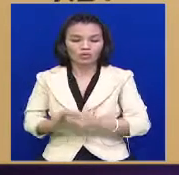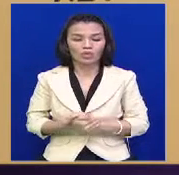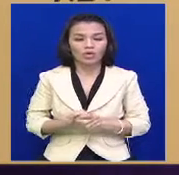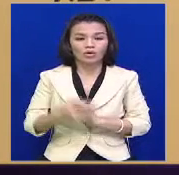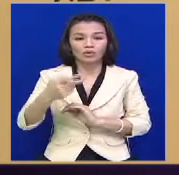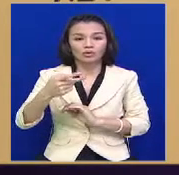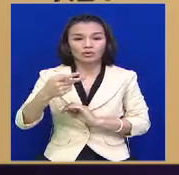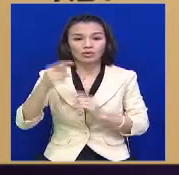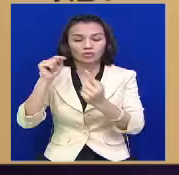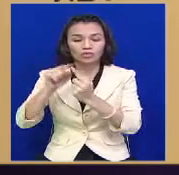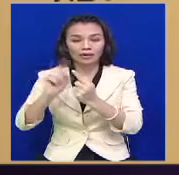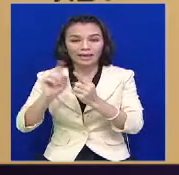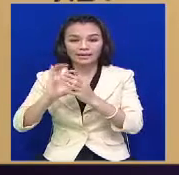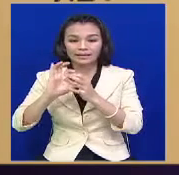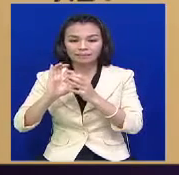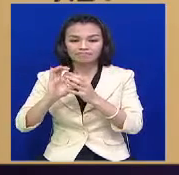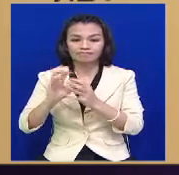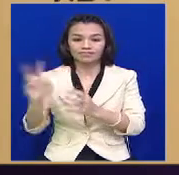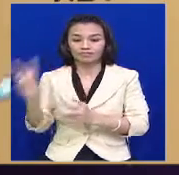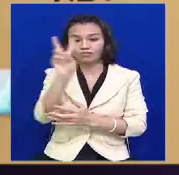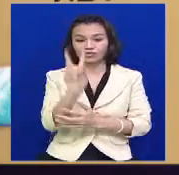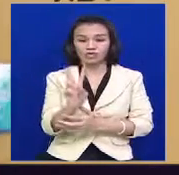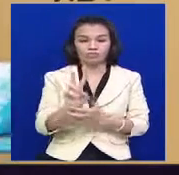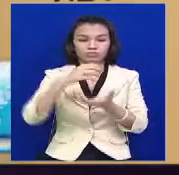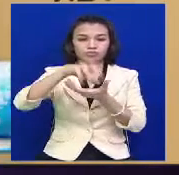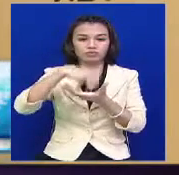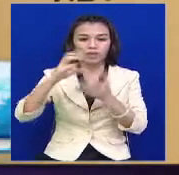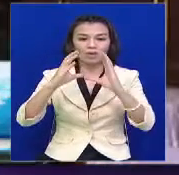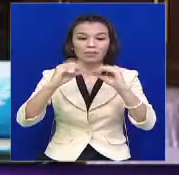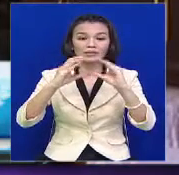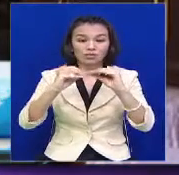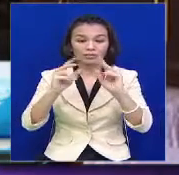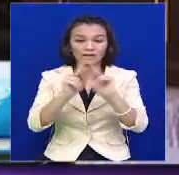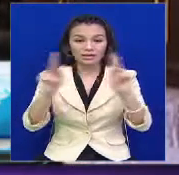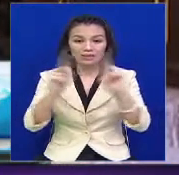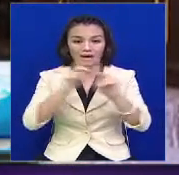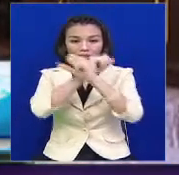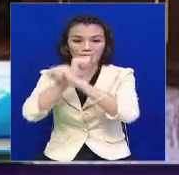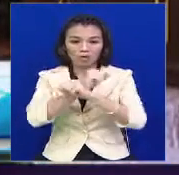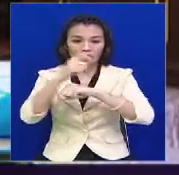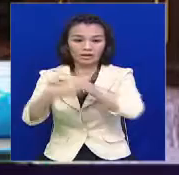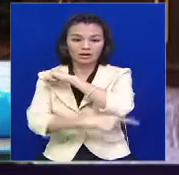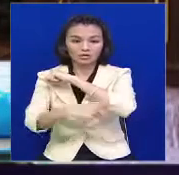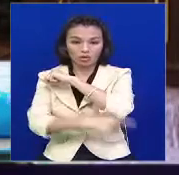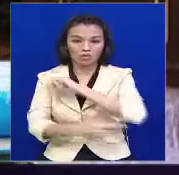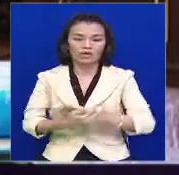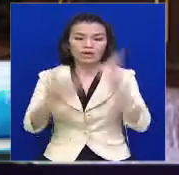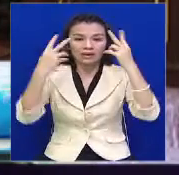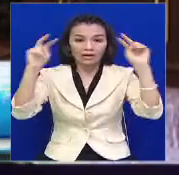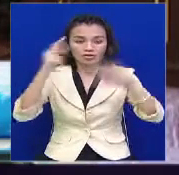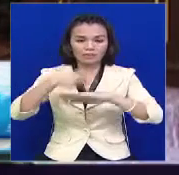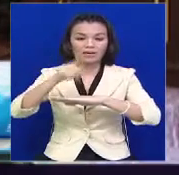ภาครัฐนะคะได้แถลงผลการประชุมคณะกรรมการต่อต้านการทุจริตแห่งชาติที่มีนายกรัฐมนตรีเป็น